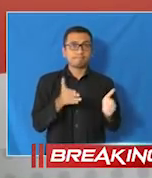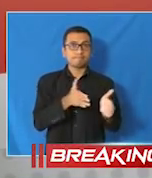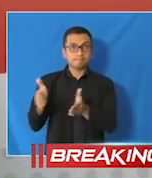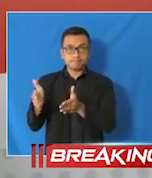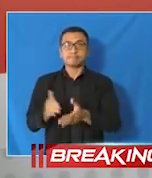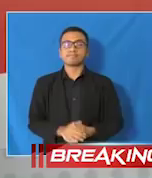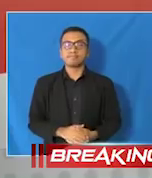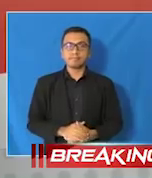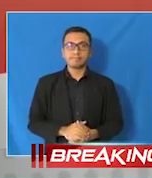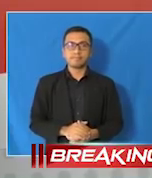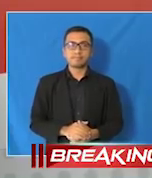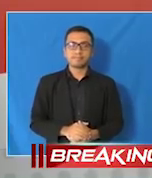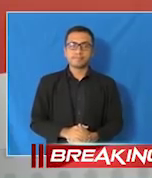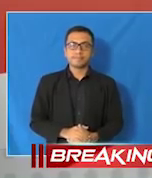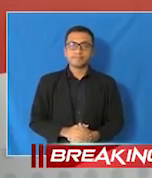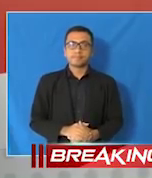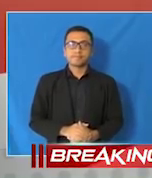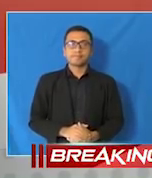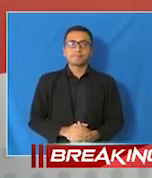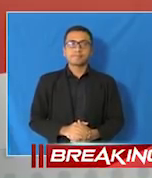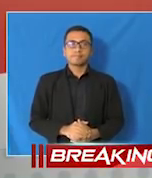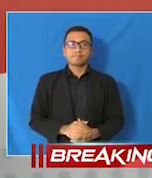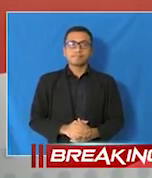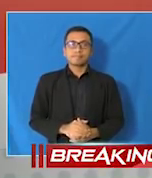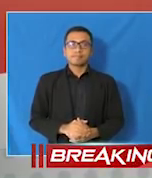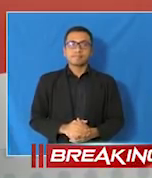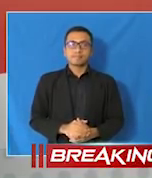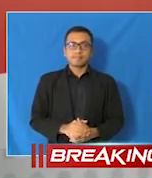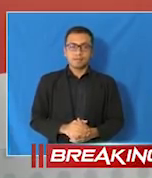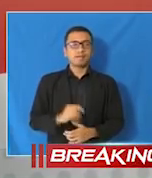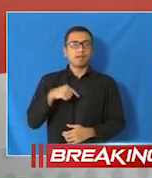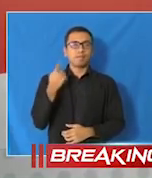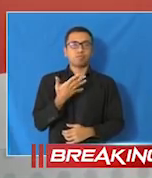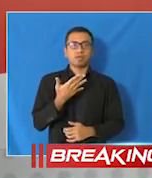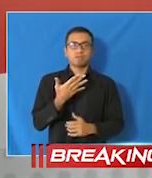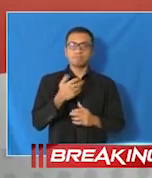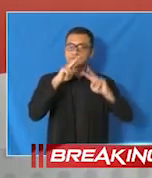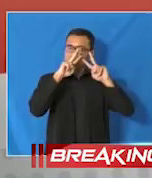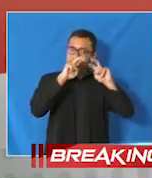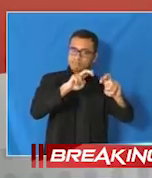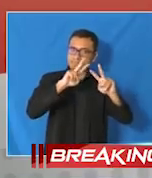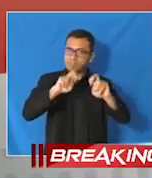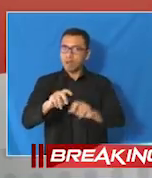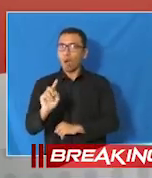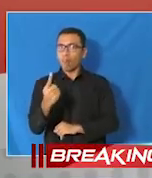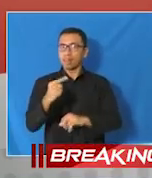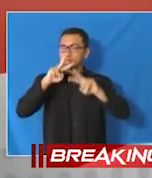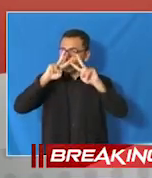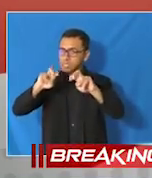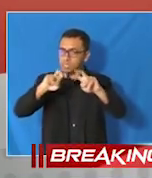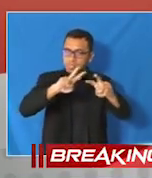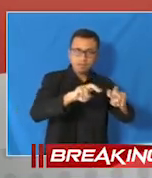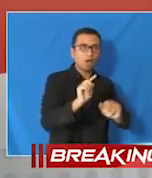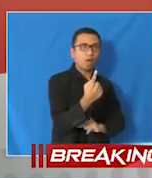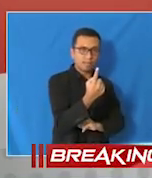kita sudah mengupayakan pelaksanaan untuk deteksi dini kita sudah melakukan pepaya